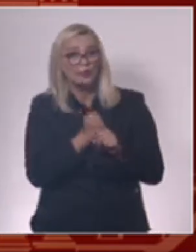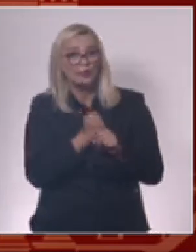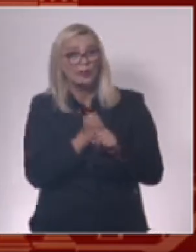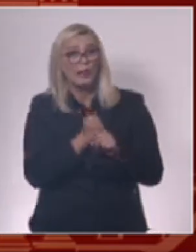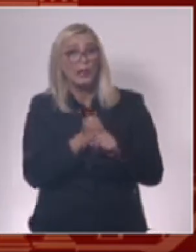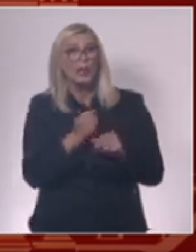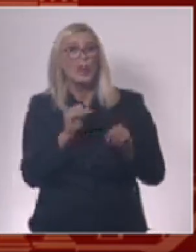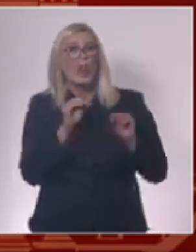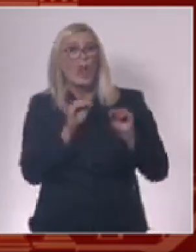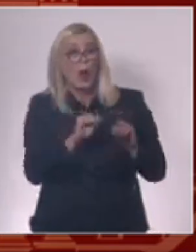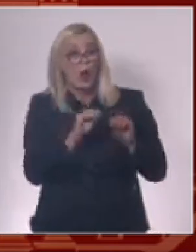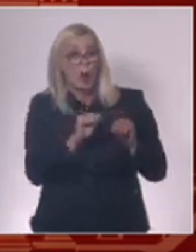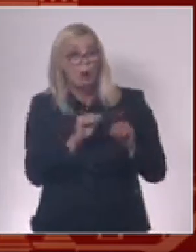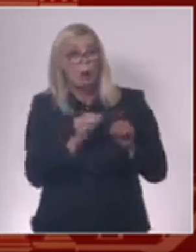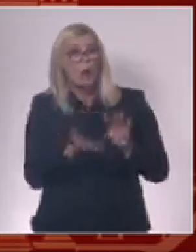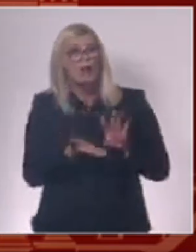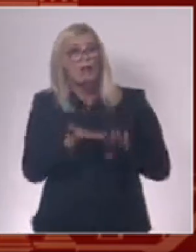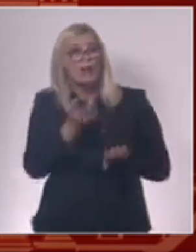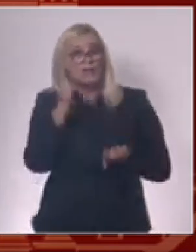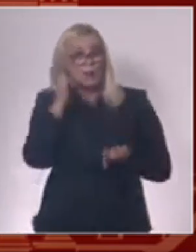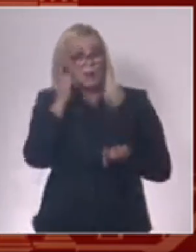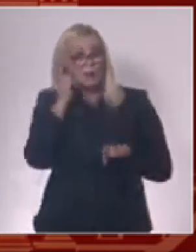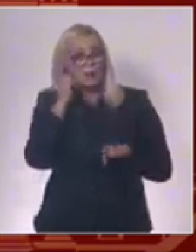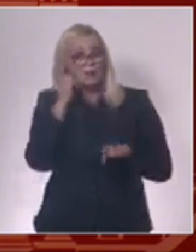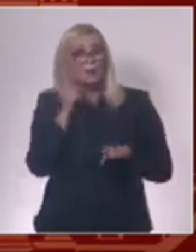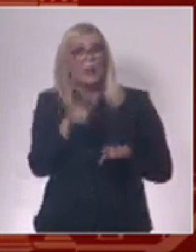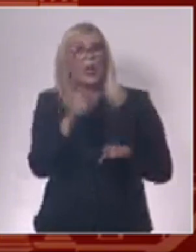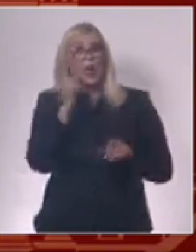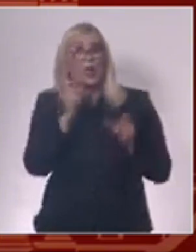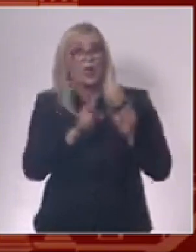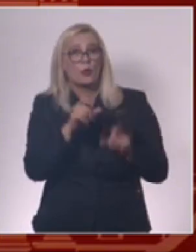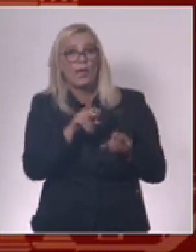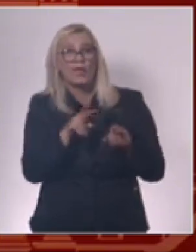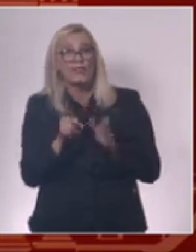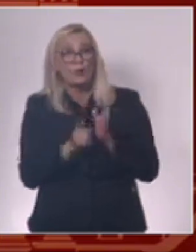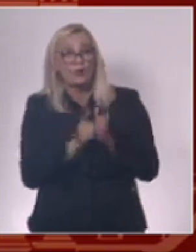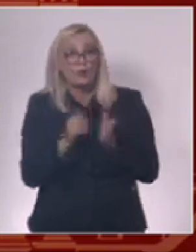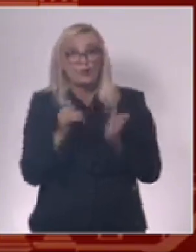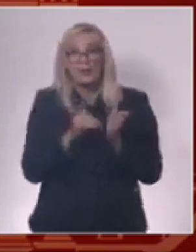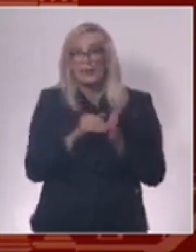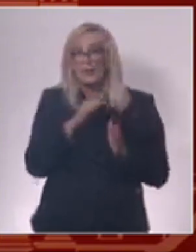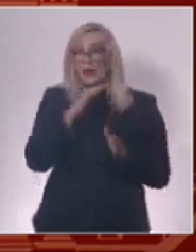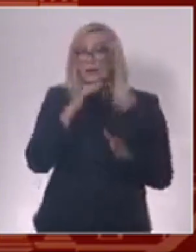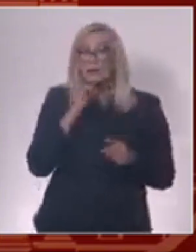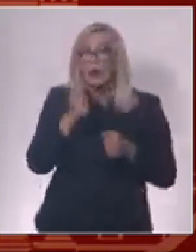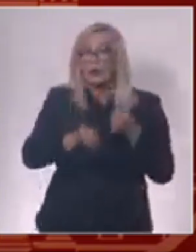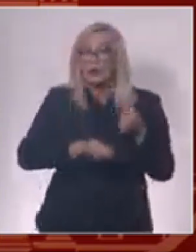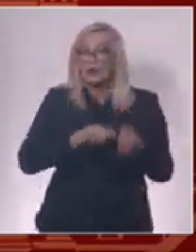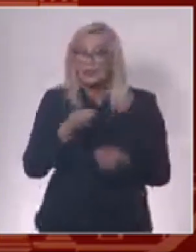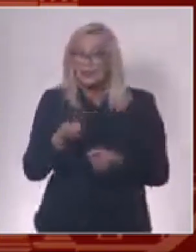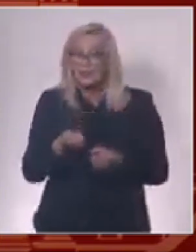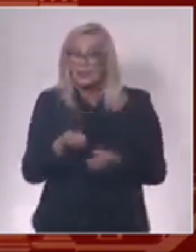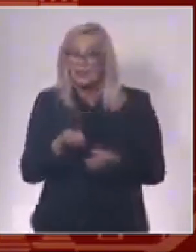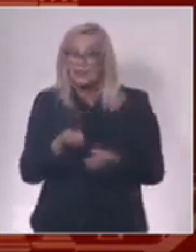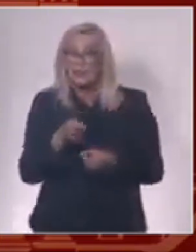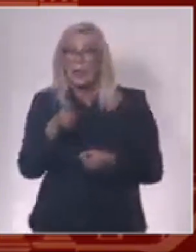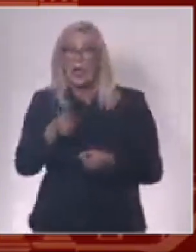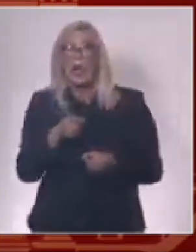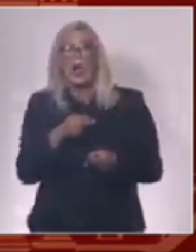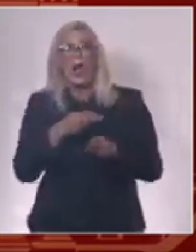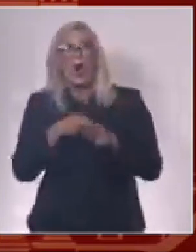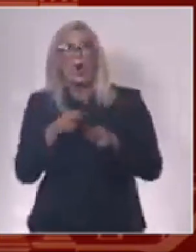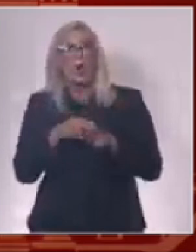на едукација, на зголемување на свеста на граѓаните, но истовремено и треба многу да се вложува во оние